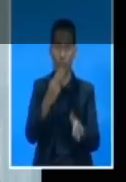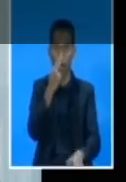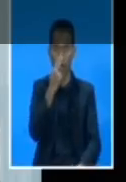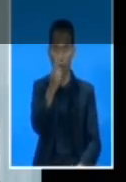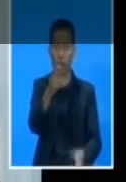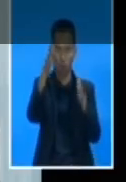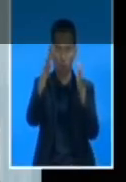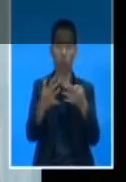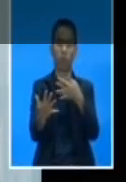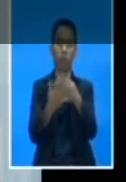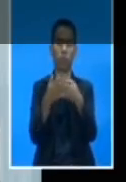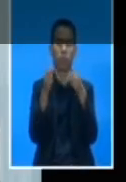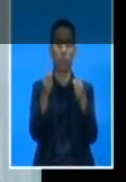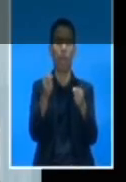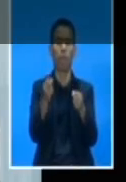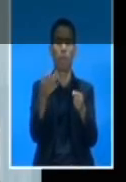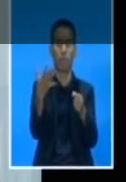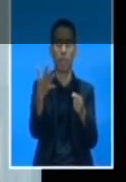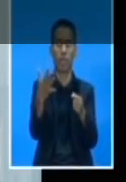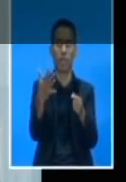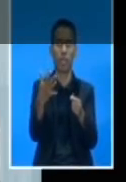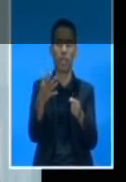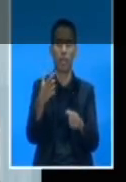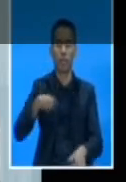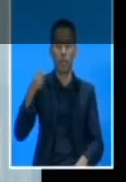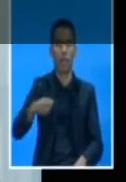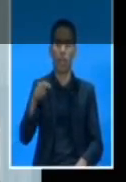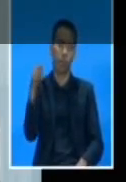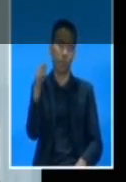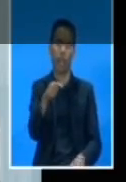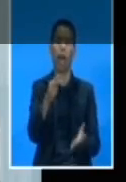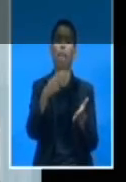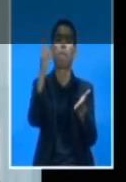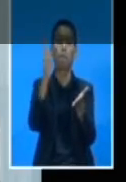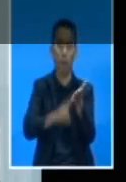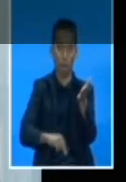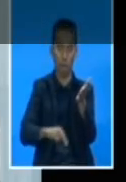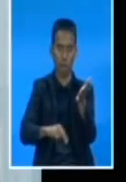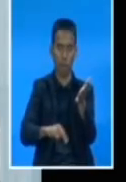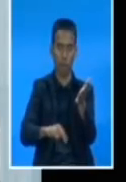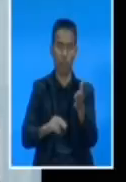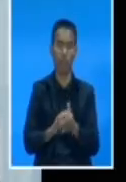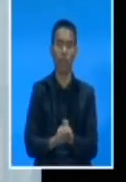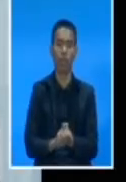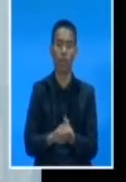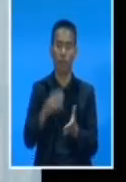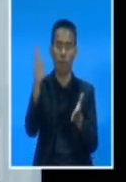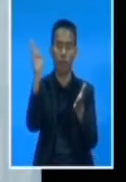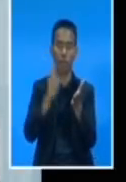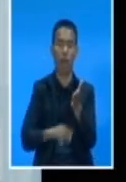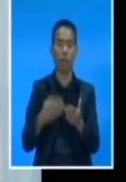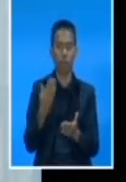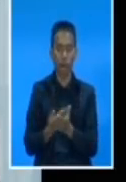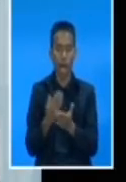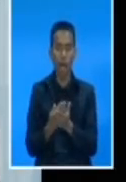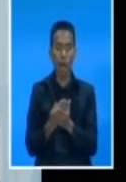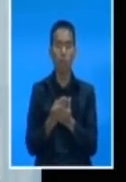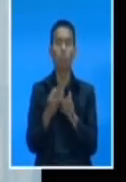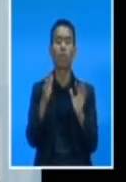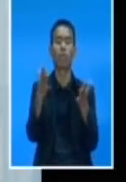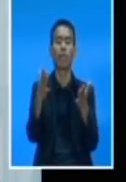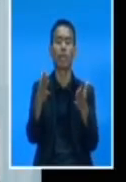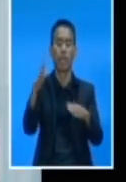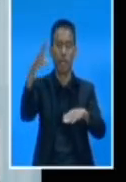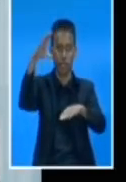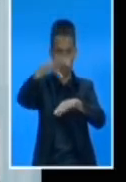ำคุกศาลเลยลงโทษแค่ปรับพอสั่งปรับพอเอาเขามาปรับเขาไม่มีเงินค่าปรับจับเขาไป